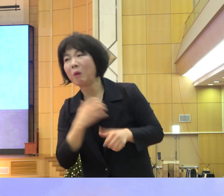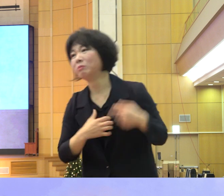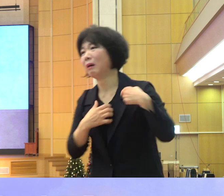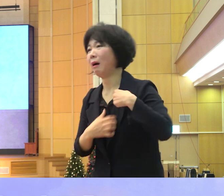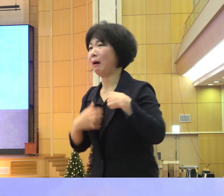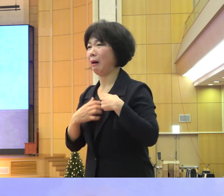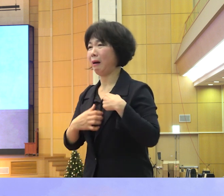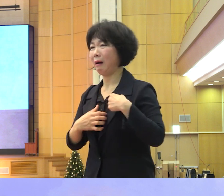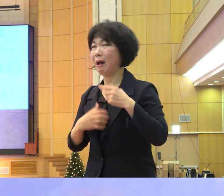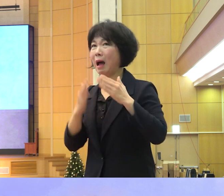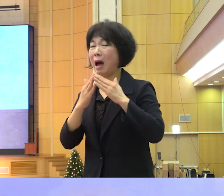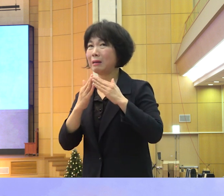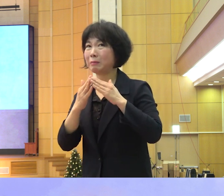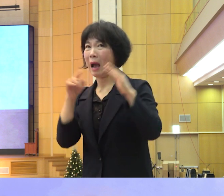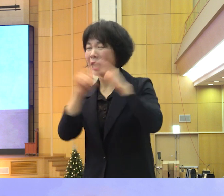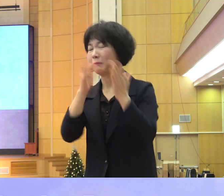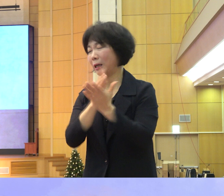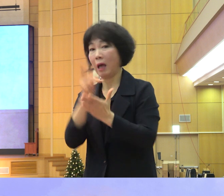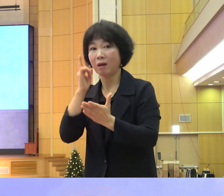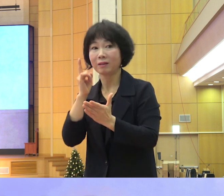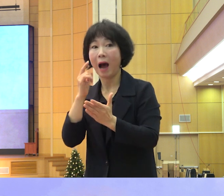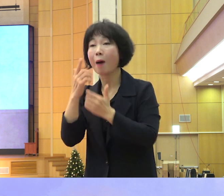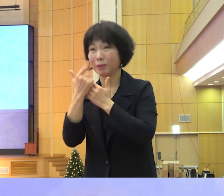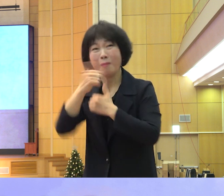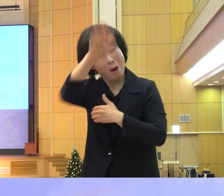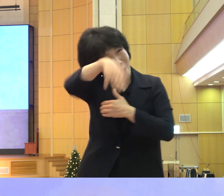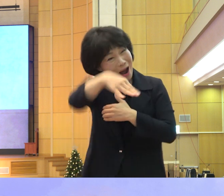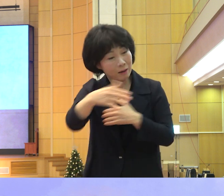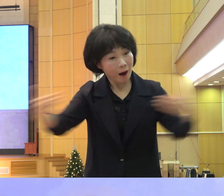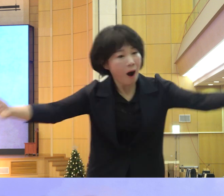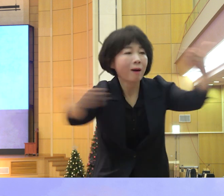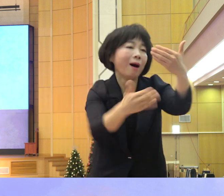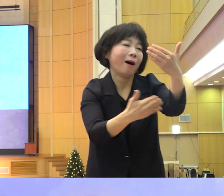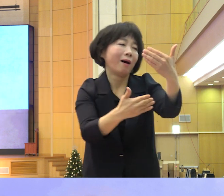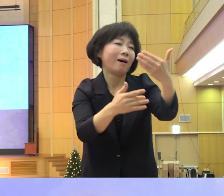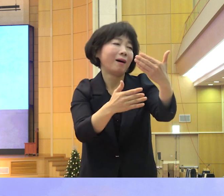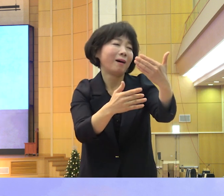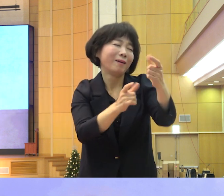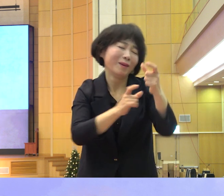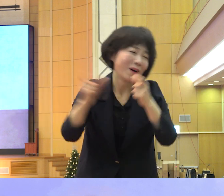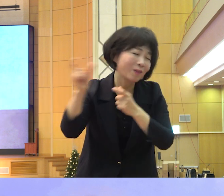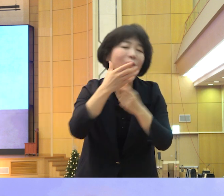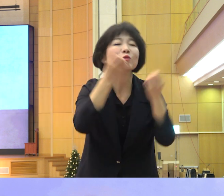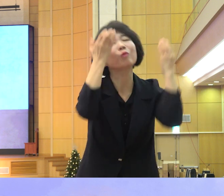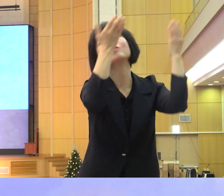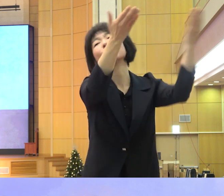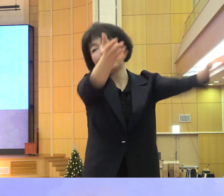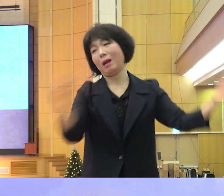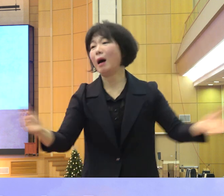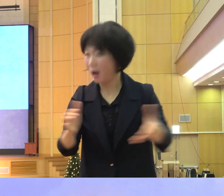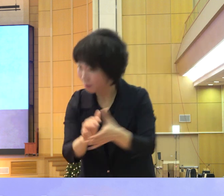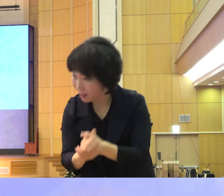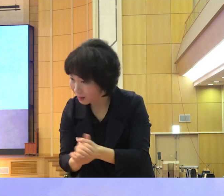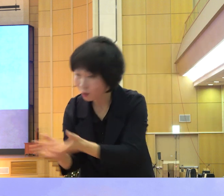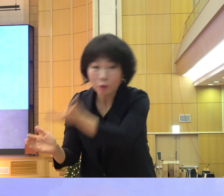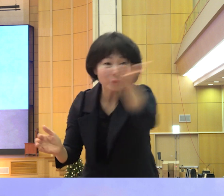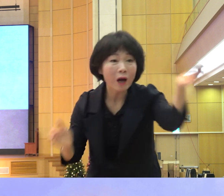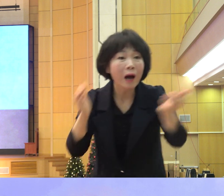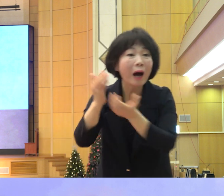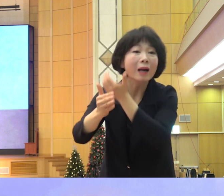끼워주고 그러잖아요. 따라합시다. 주님에게로 돌아올 수 있는